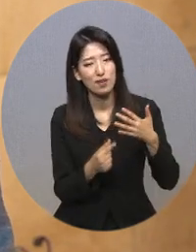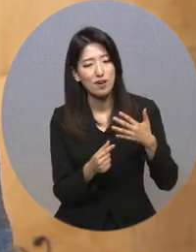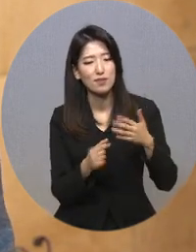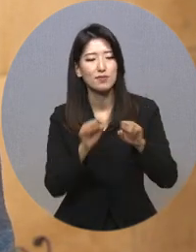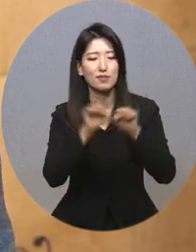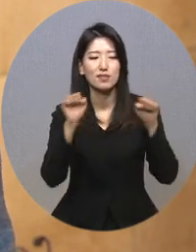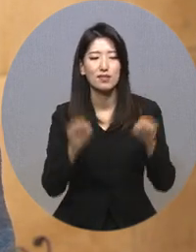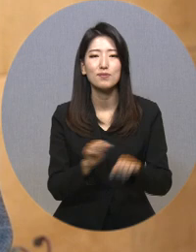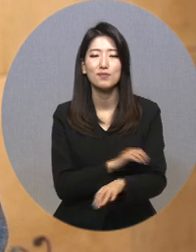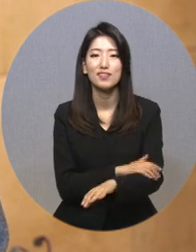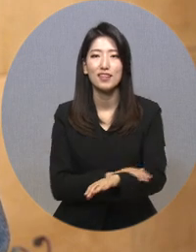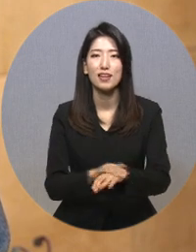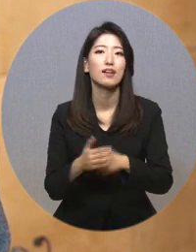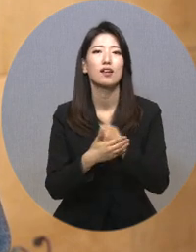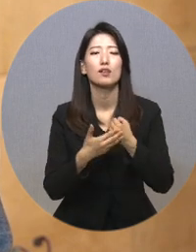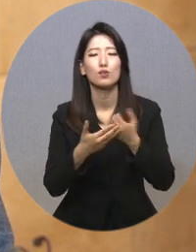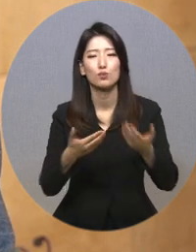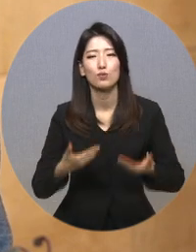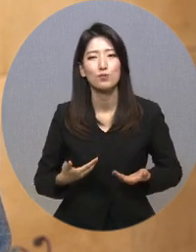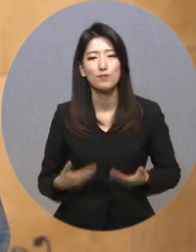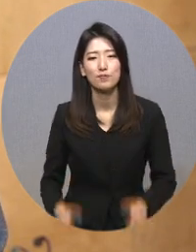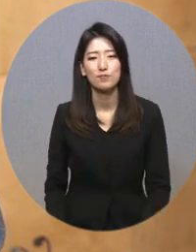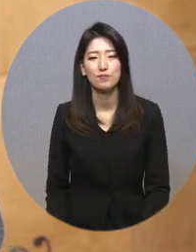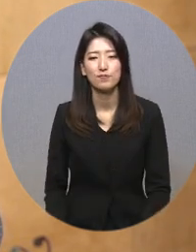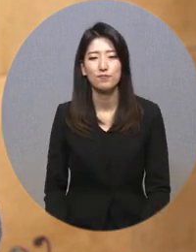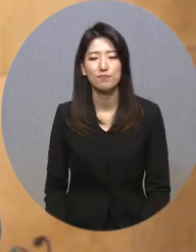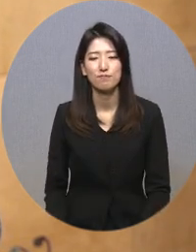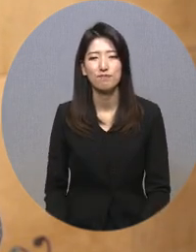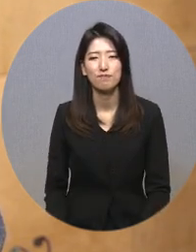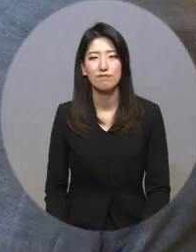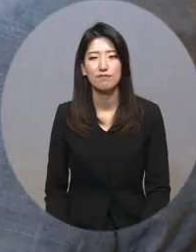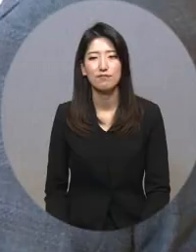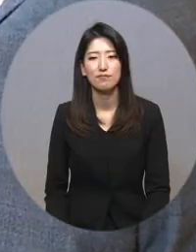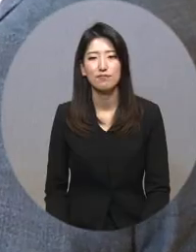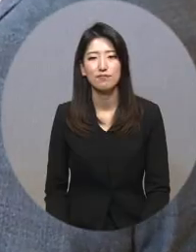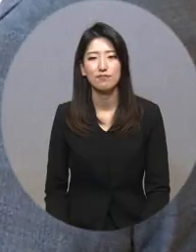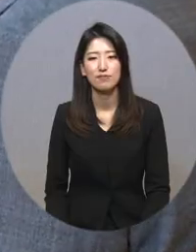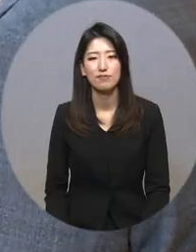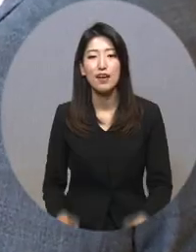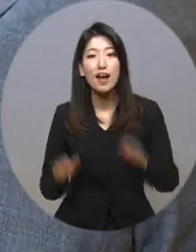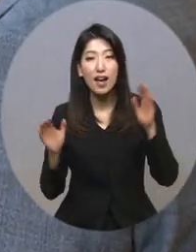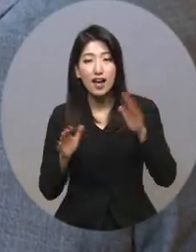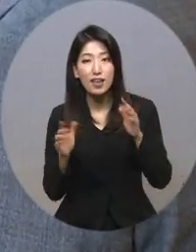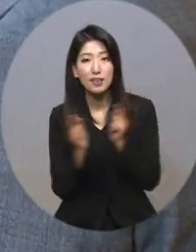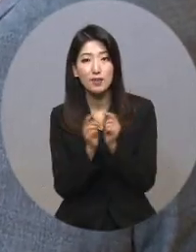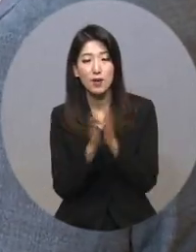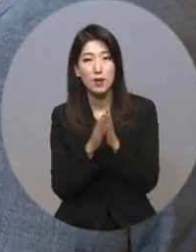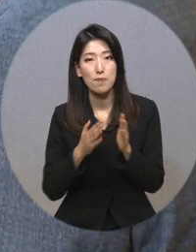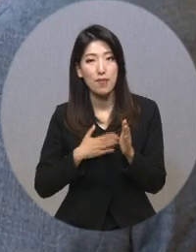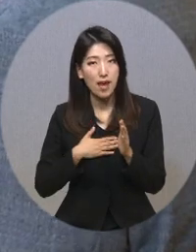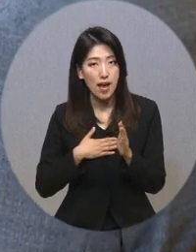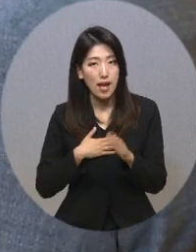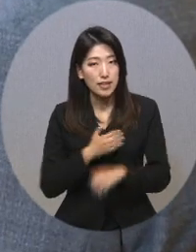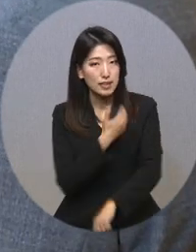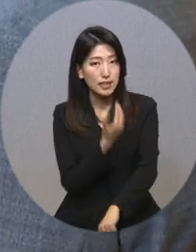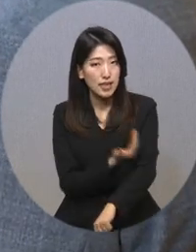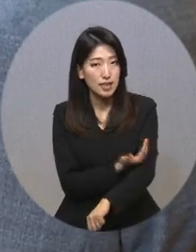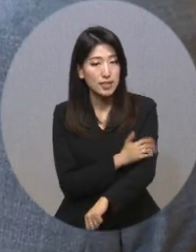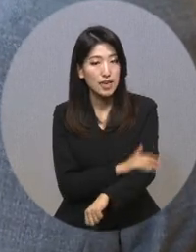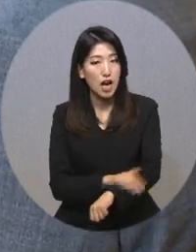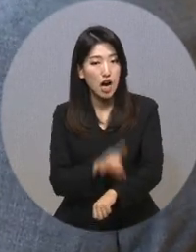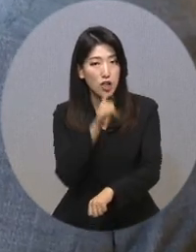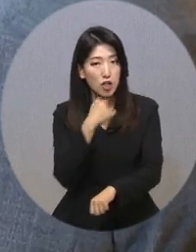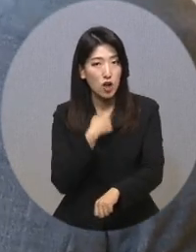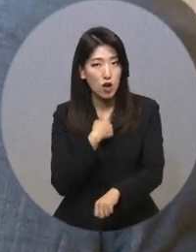어떤 시스템으로 혜택을 주고 또 올바르게 키워주시다 보니까 학생들도 본인의 재능을 이런 지역사회나 어려운 이웃을